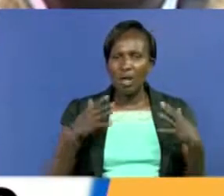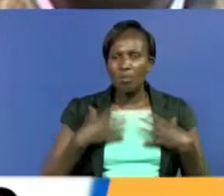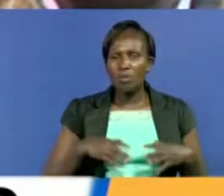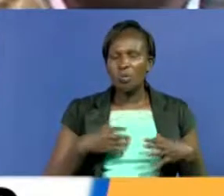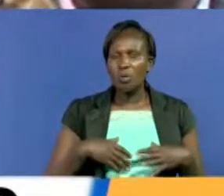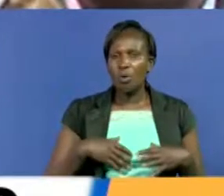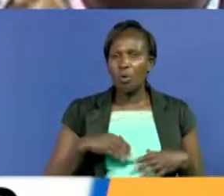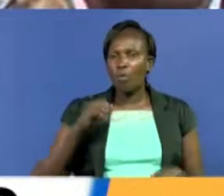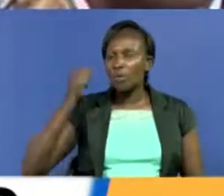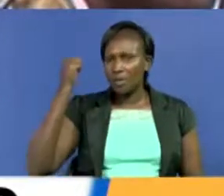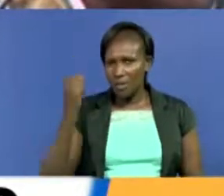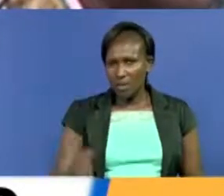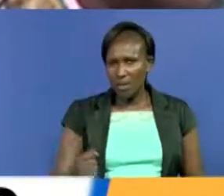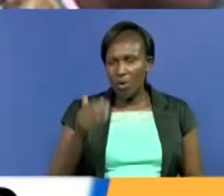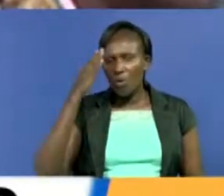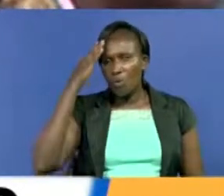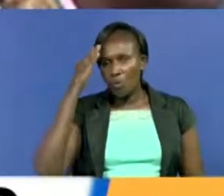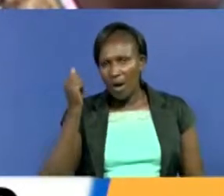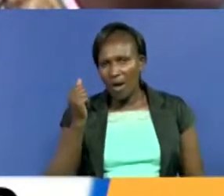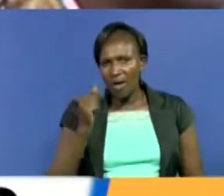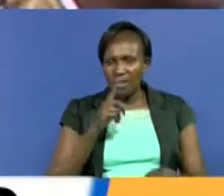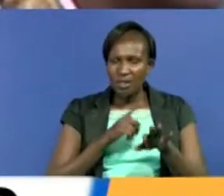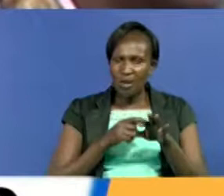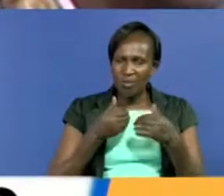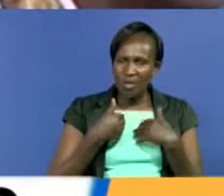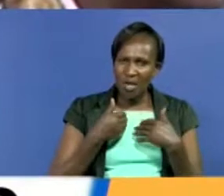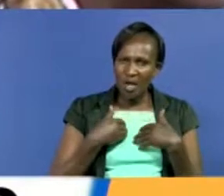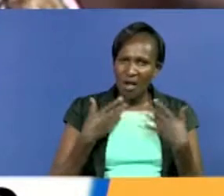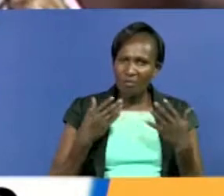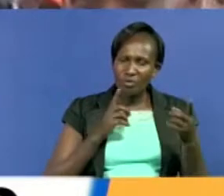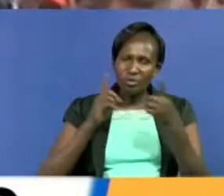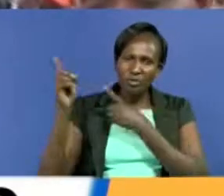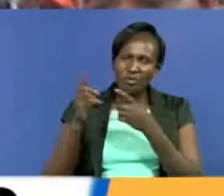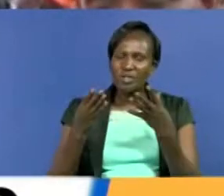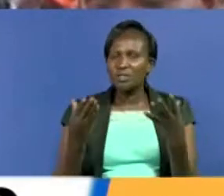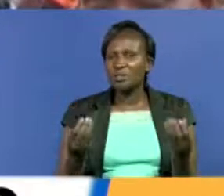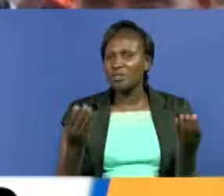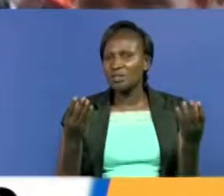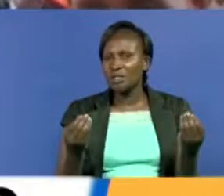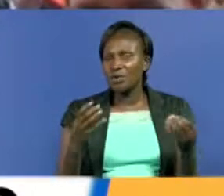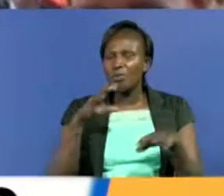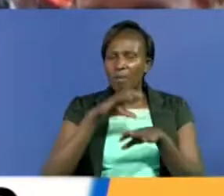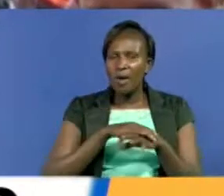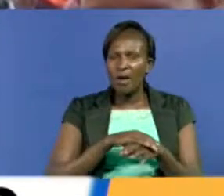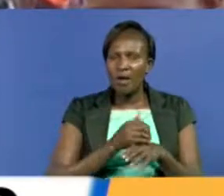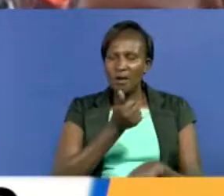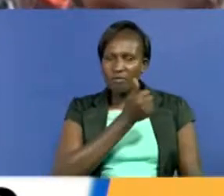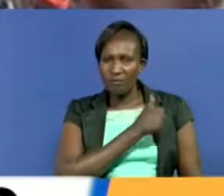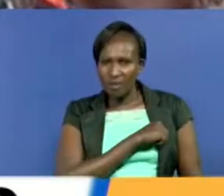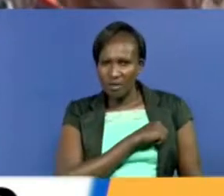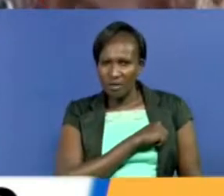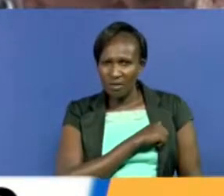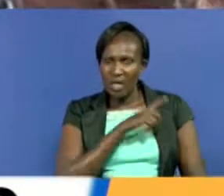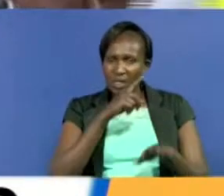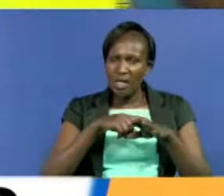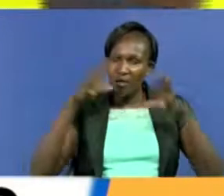Kajiado, kwa sababu tukiwa tunatasafiri tutakuwa tukisafiri kwa urahisi. Sasa tumepata defender leo kupata hiyo kochi juu wakati ya